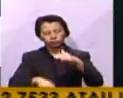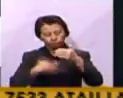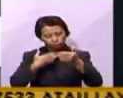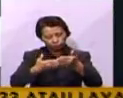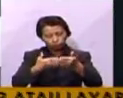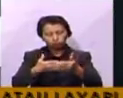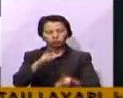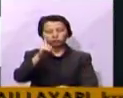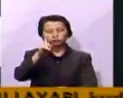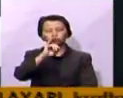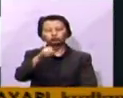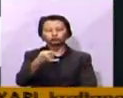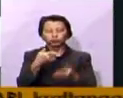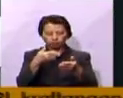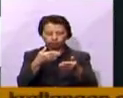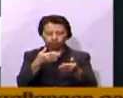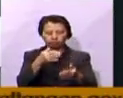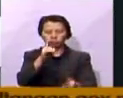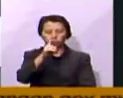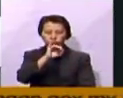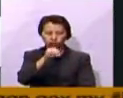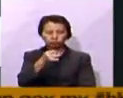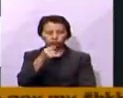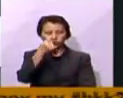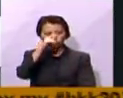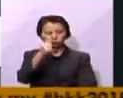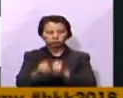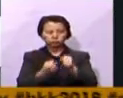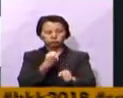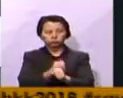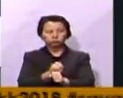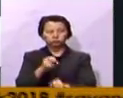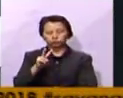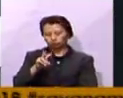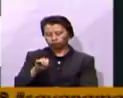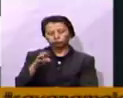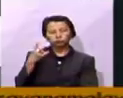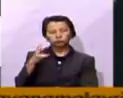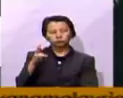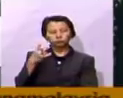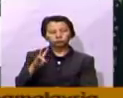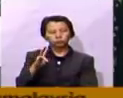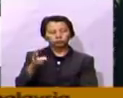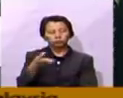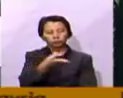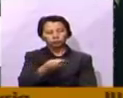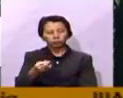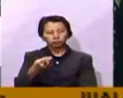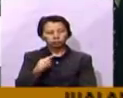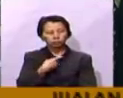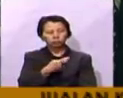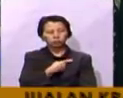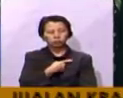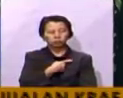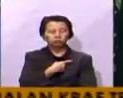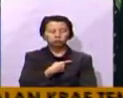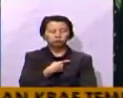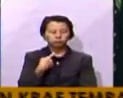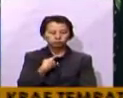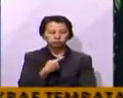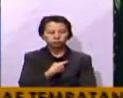1 juta penumpang. Yang untuk tahun 2017? Untuk tahun 2017. Dan kita optimis jugalah